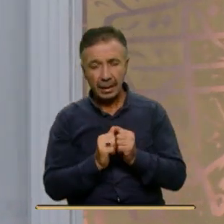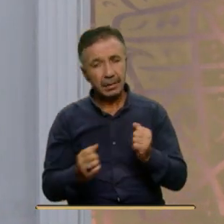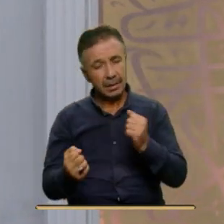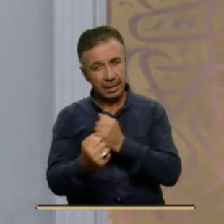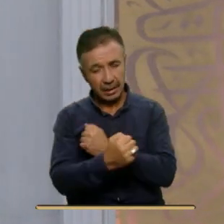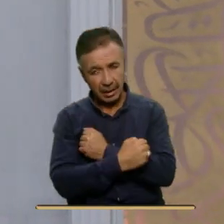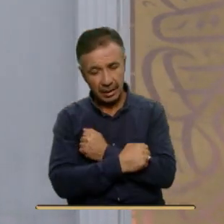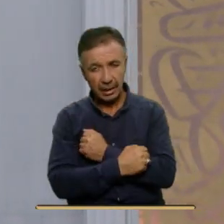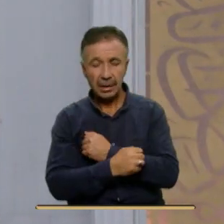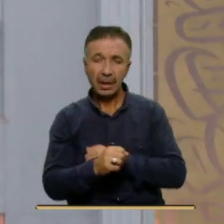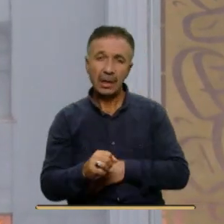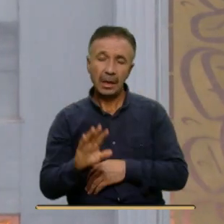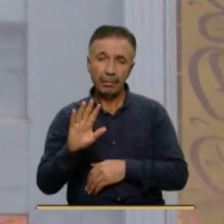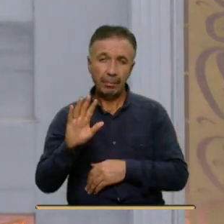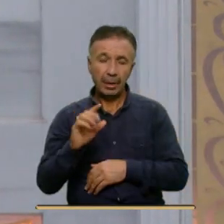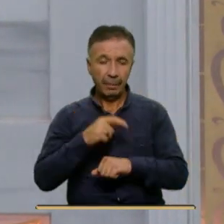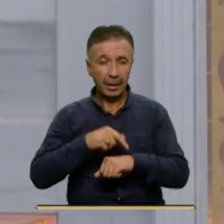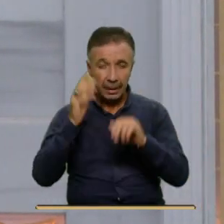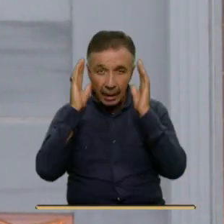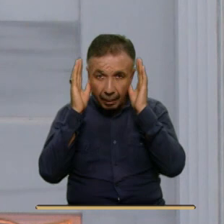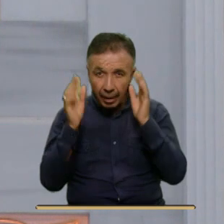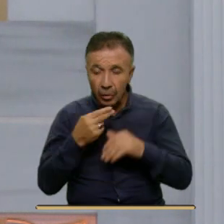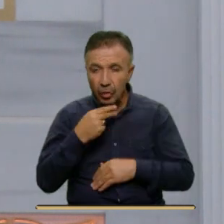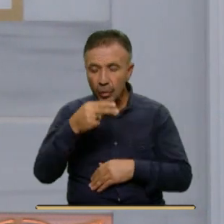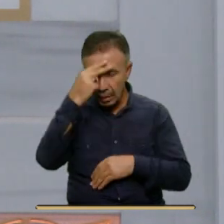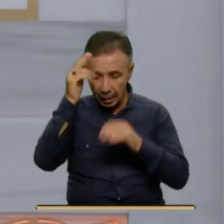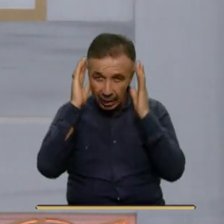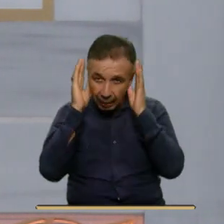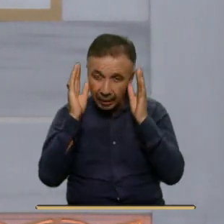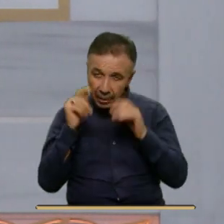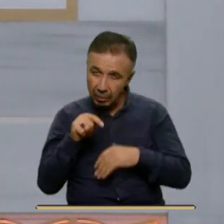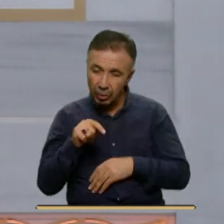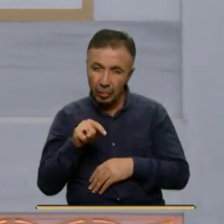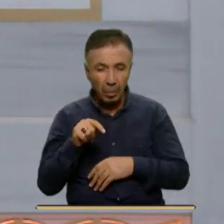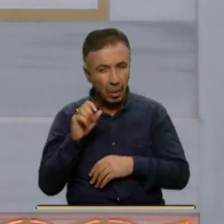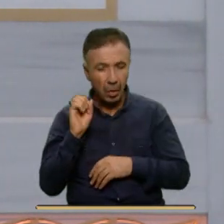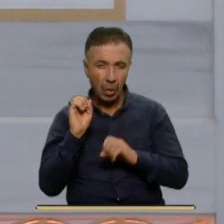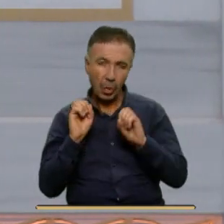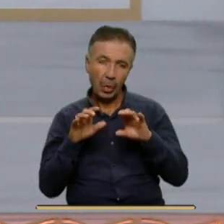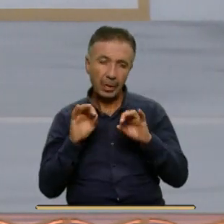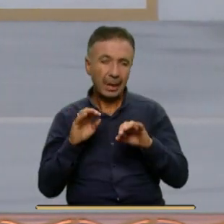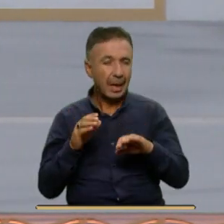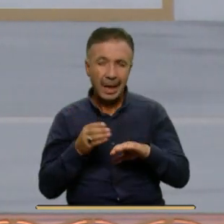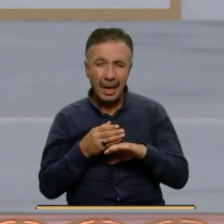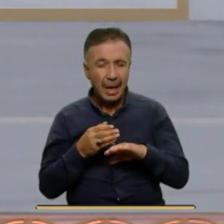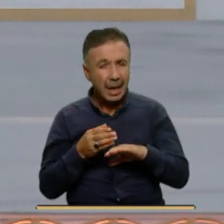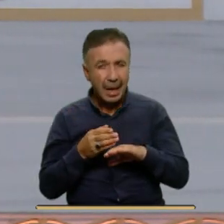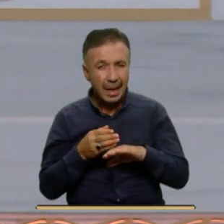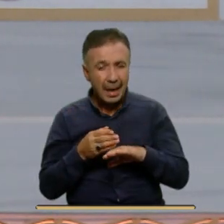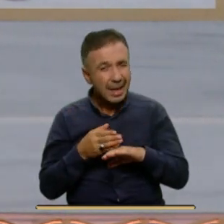Beş vakit namazımız, cuma namazımız bunu öğretiyor kıymetli müminler. Neden safları sık ve düzgün tutalım diyoruz?